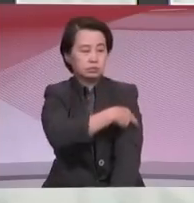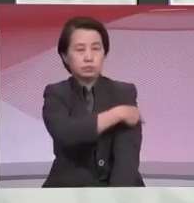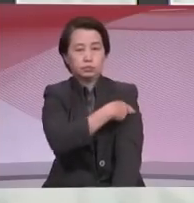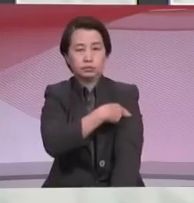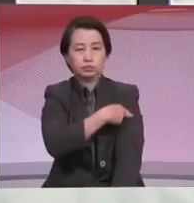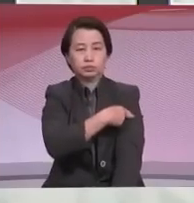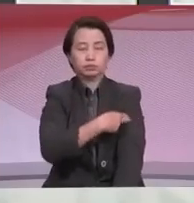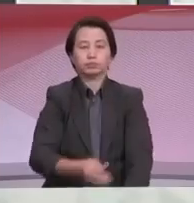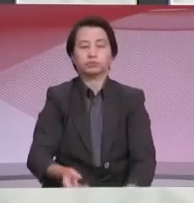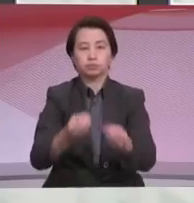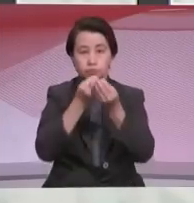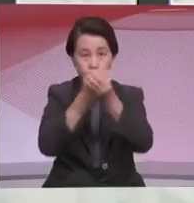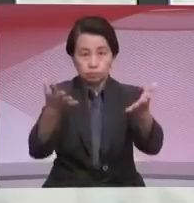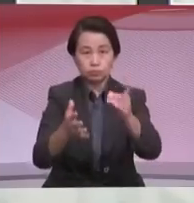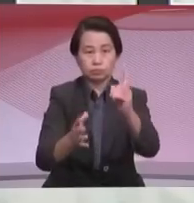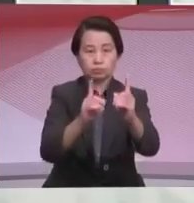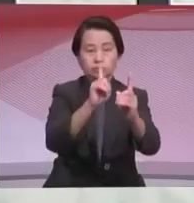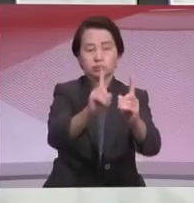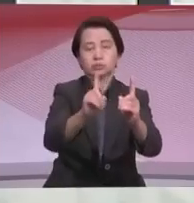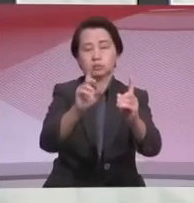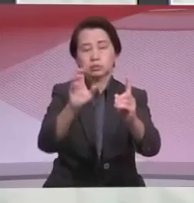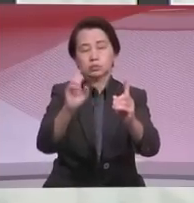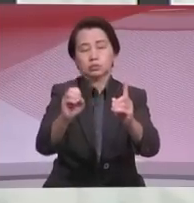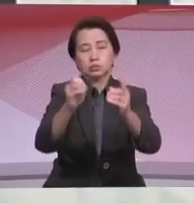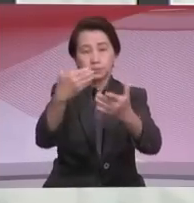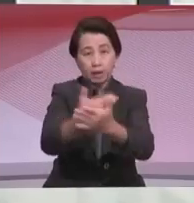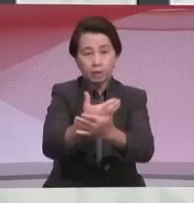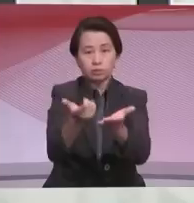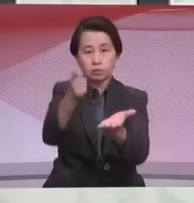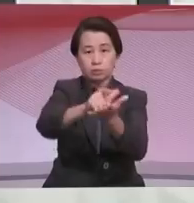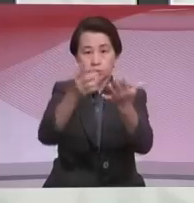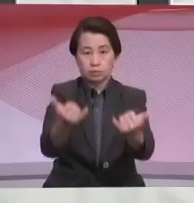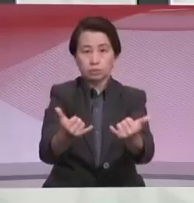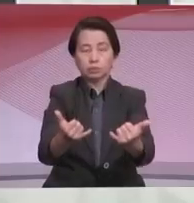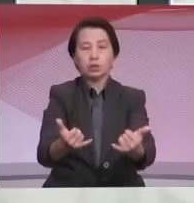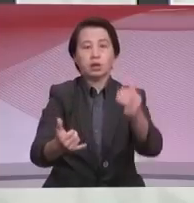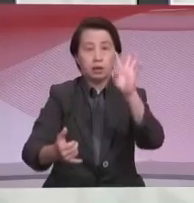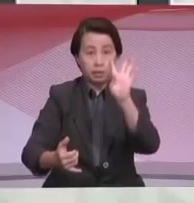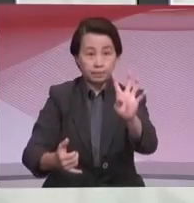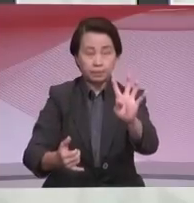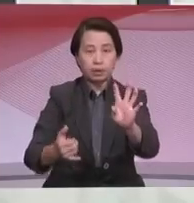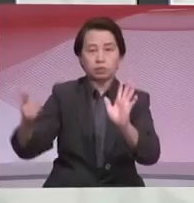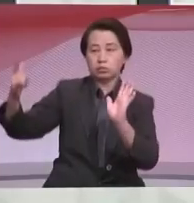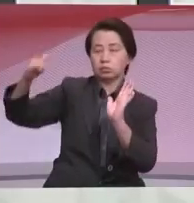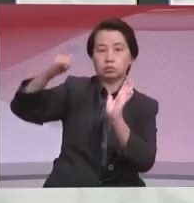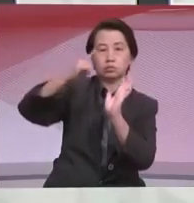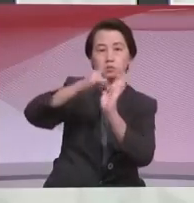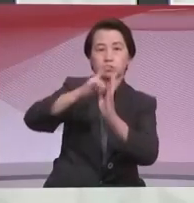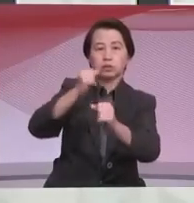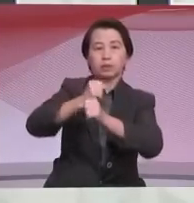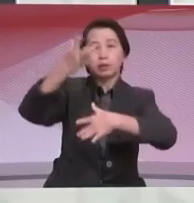Ingin dimaklumkan, daripada 101 kes baru yang dilaporkan pada hari ini, 4 kes adalah kes import yang telah